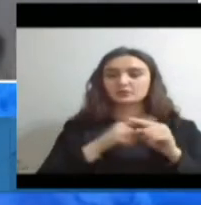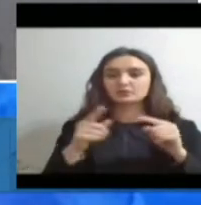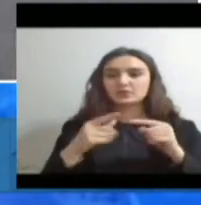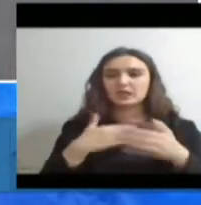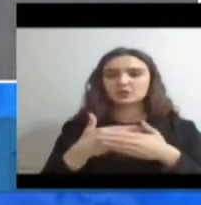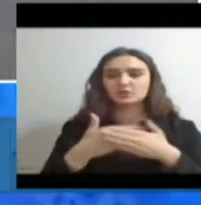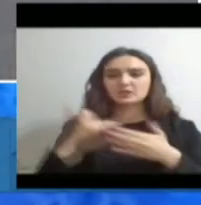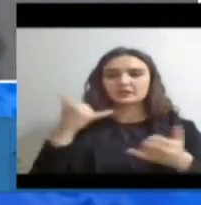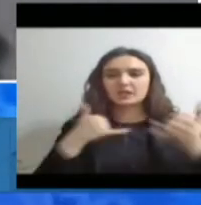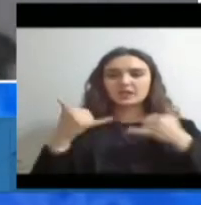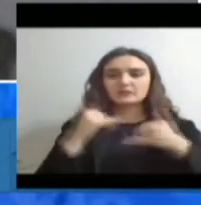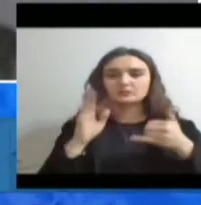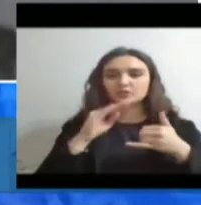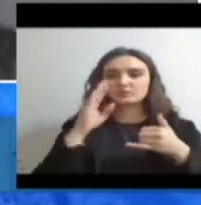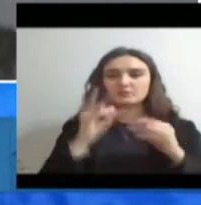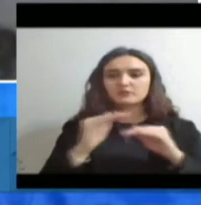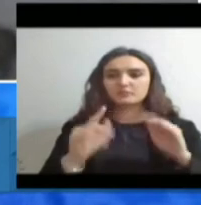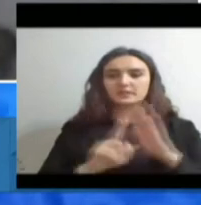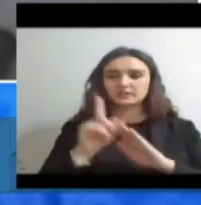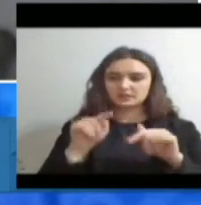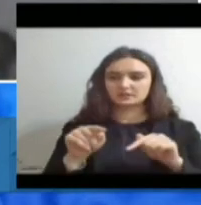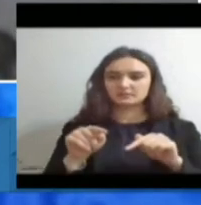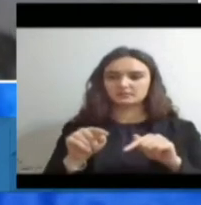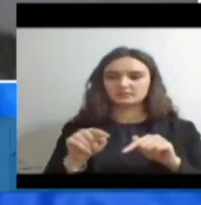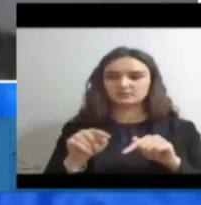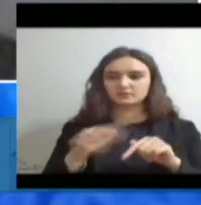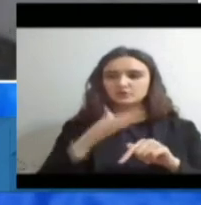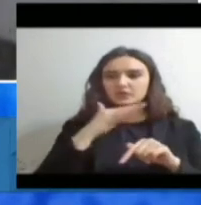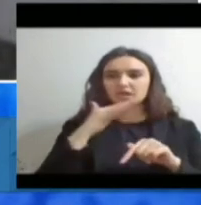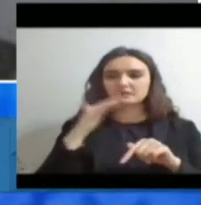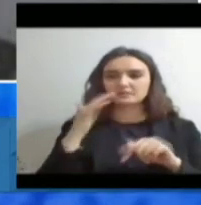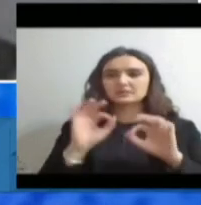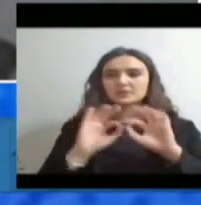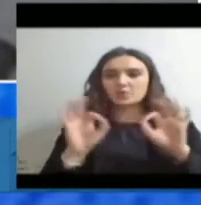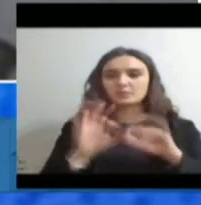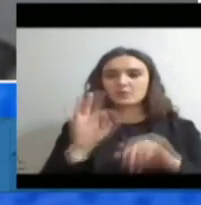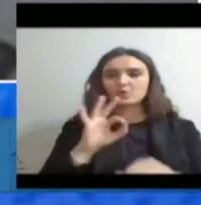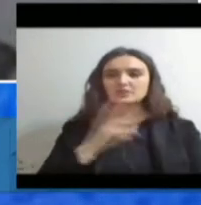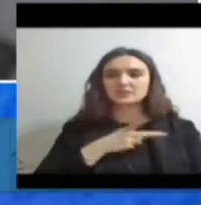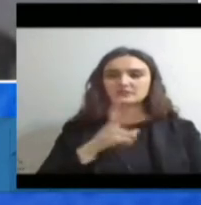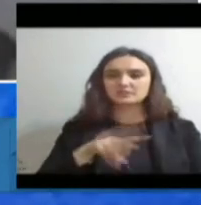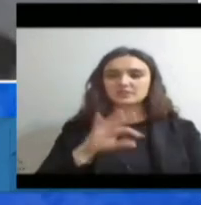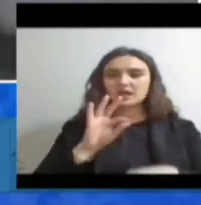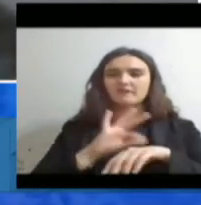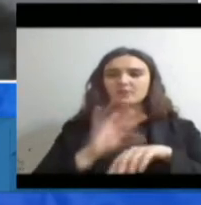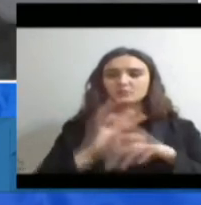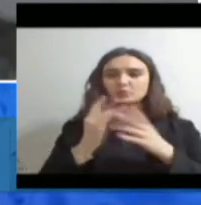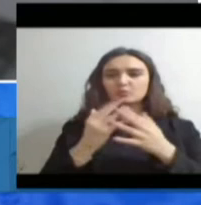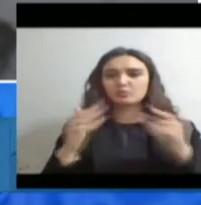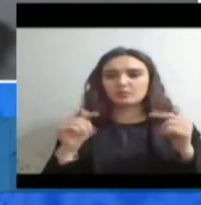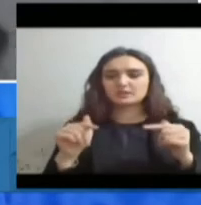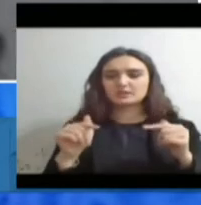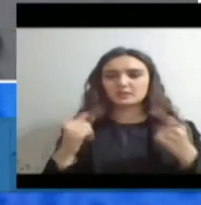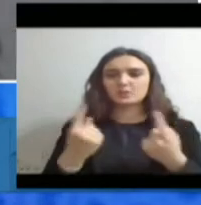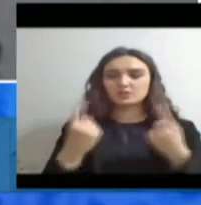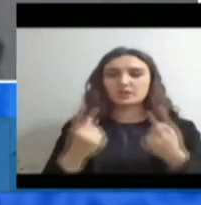რომლებიც გვეუბნებიან, რომ ბავშვებმა დაიწყეს ჭარბი საუბარი სიკვდილზე, ავადმყოფობაზე, ბუნებრივიც არის,